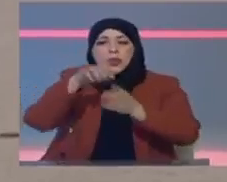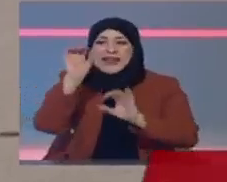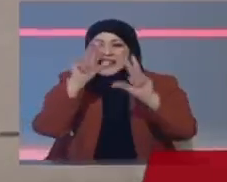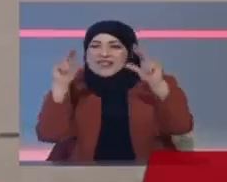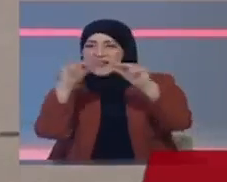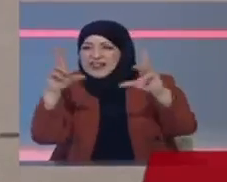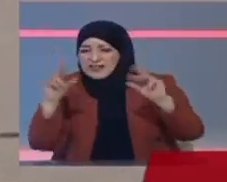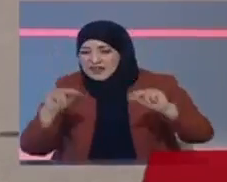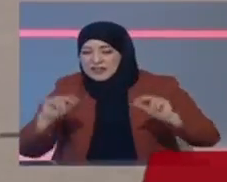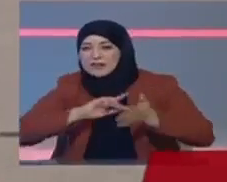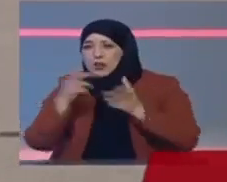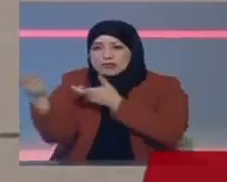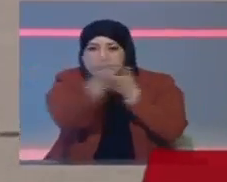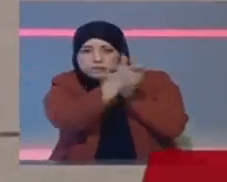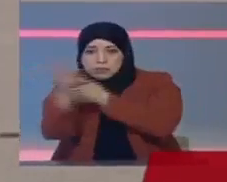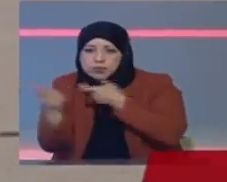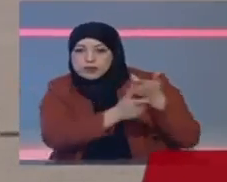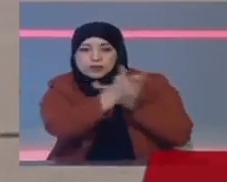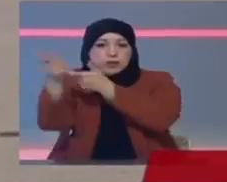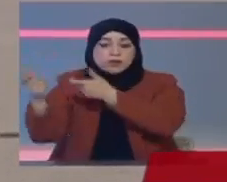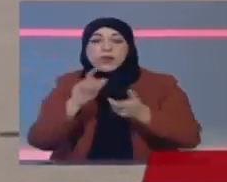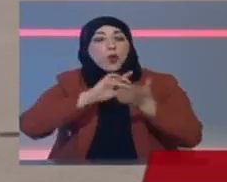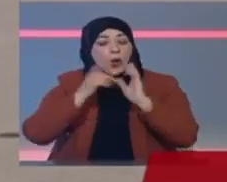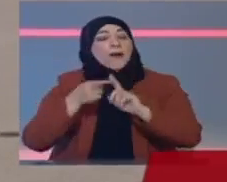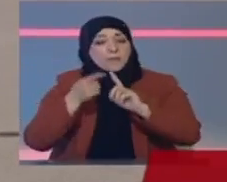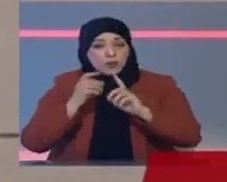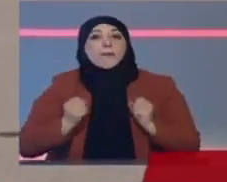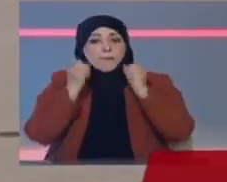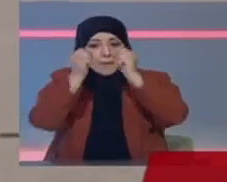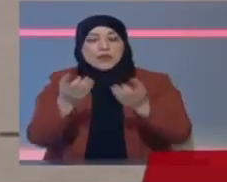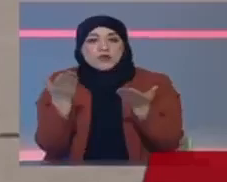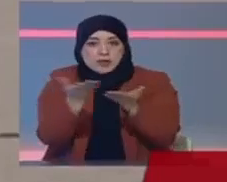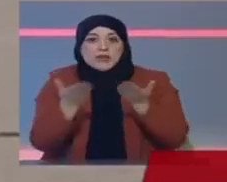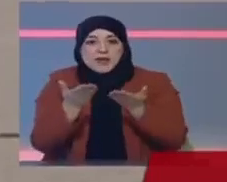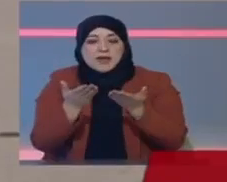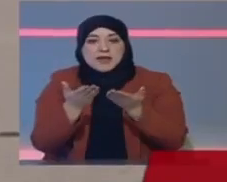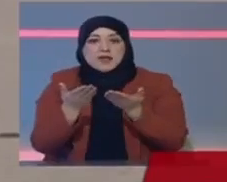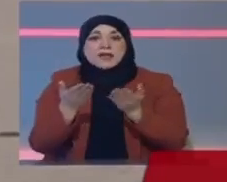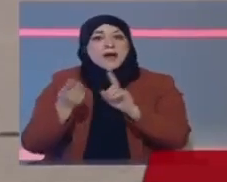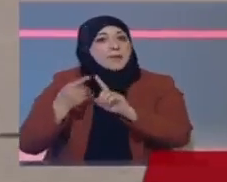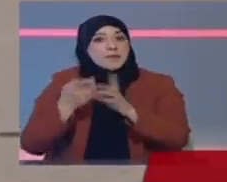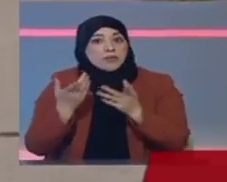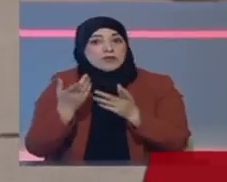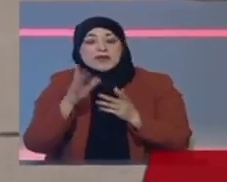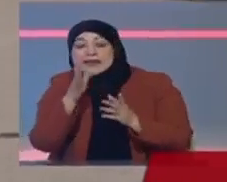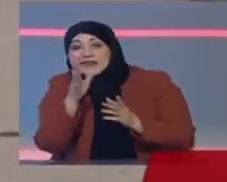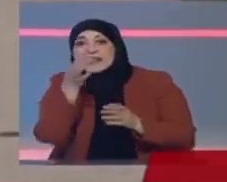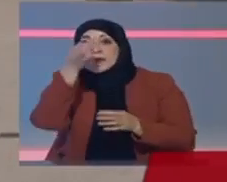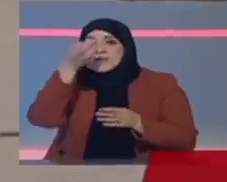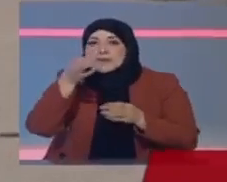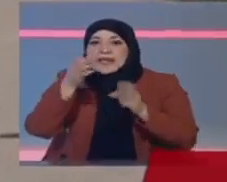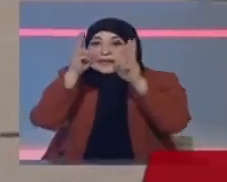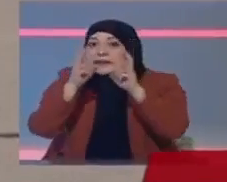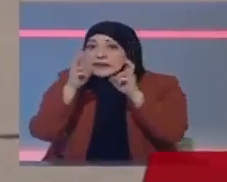المواد التعقيم اللي اسمه اه المجهود اللي بيقوموا بها تعتبر نسبيا احنا